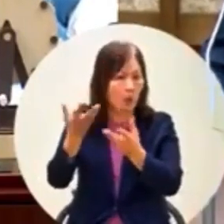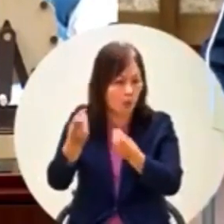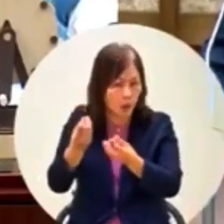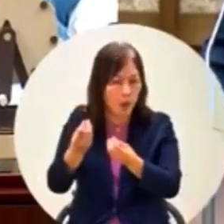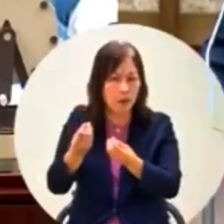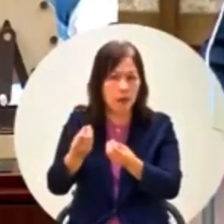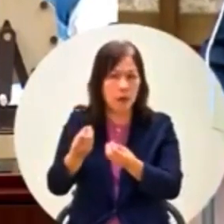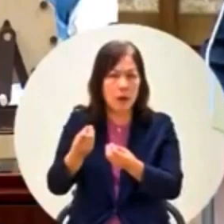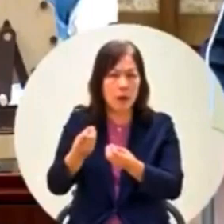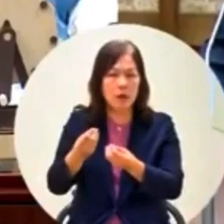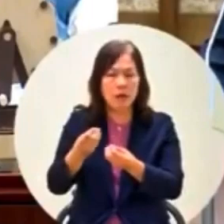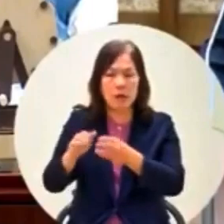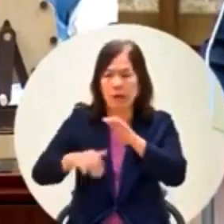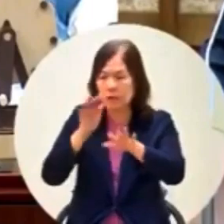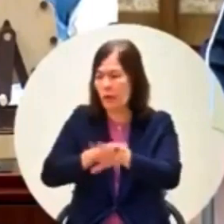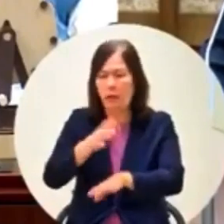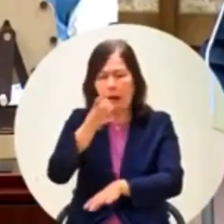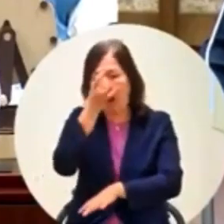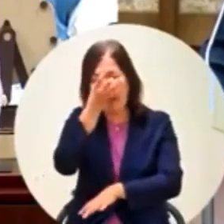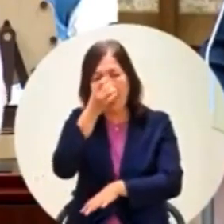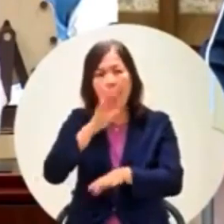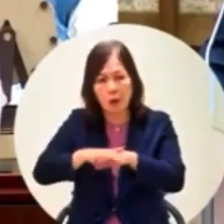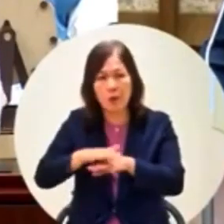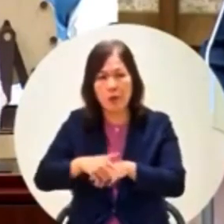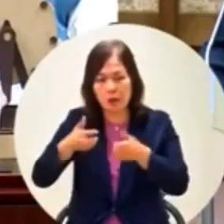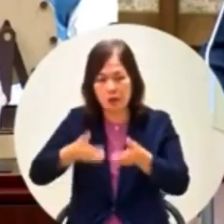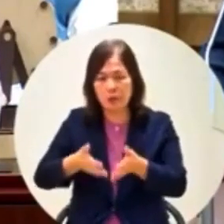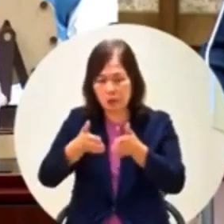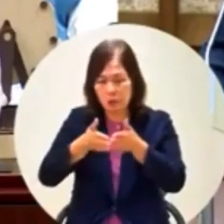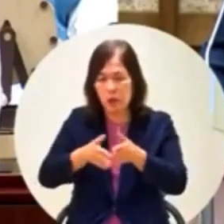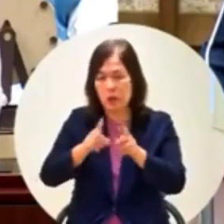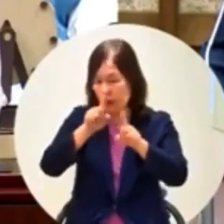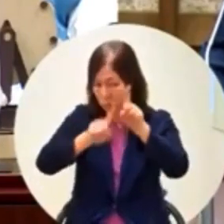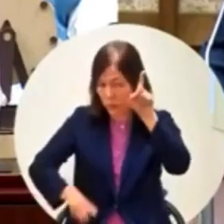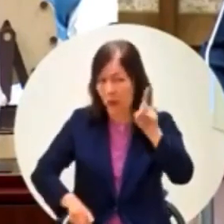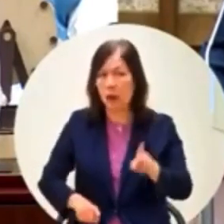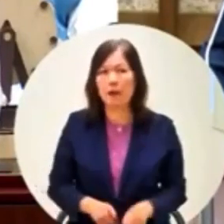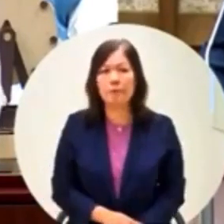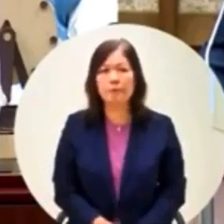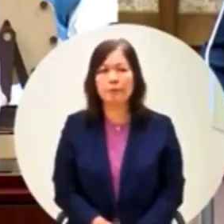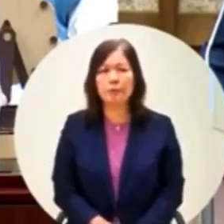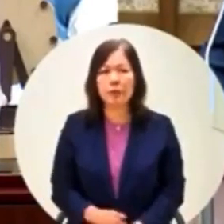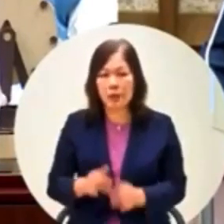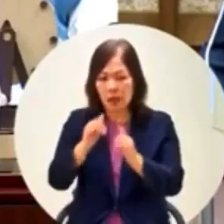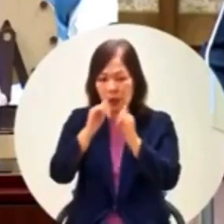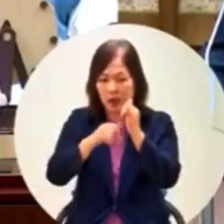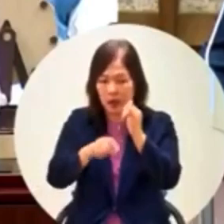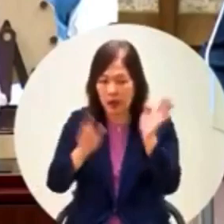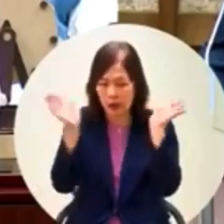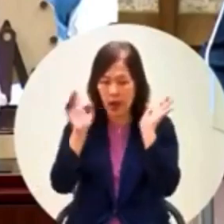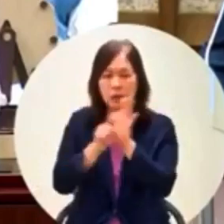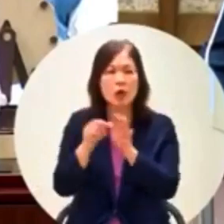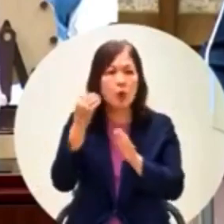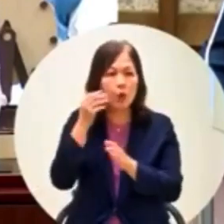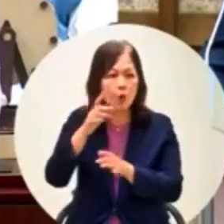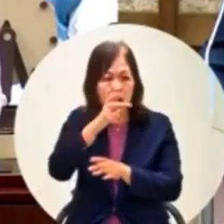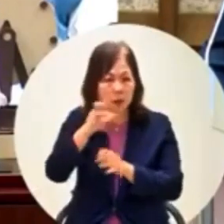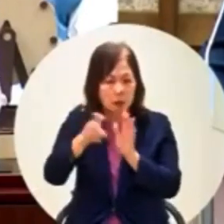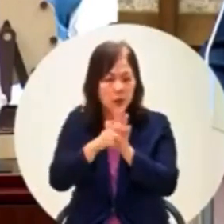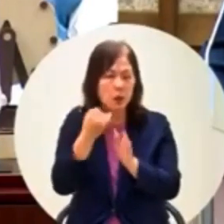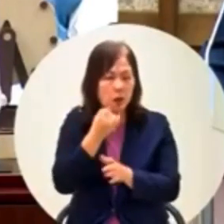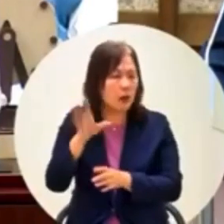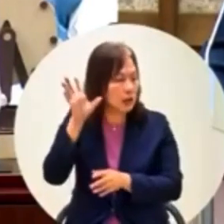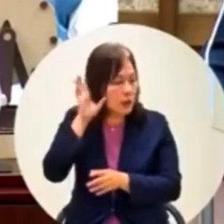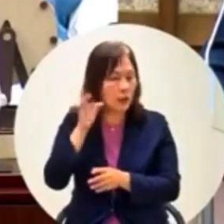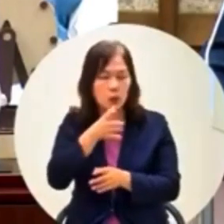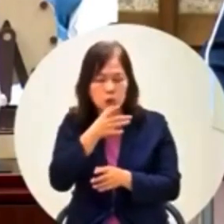没有办法成功，这个是重大差距。也就是说，我们下一代孩子中英文听说读写都非